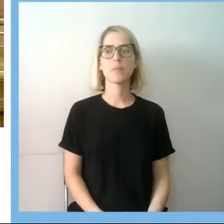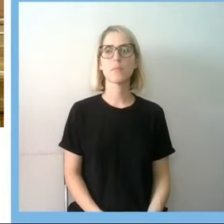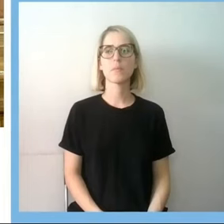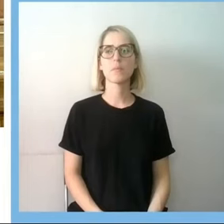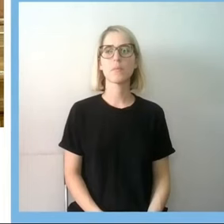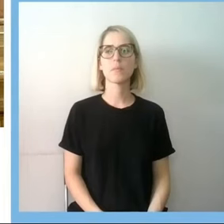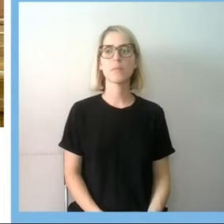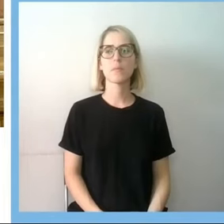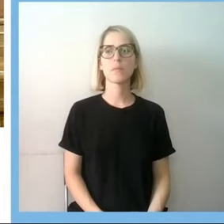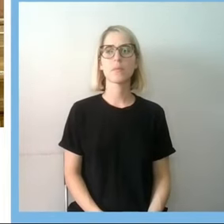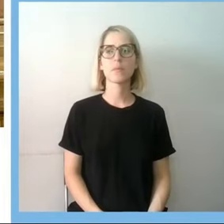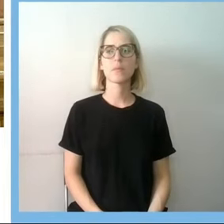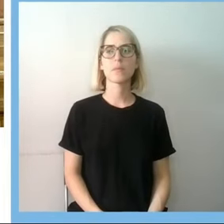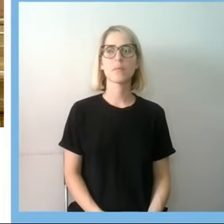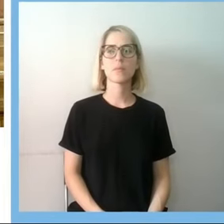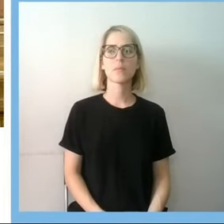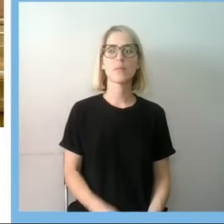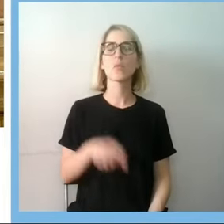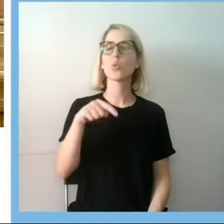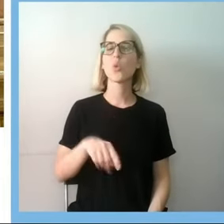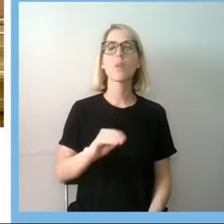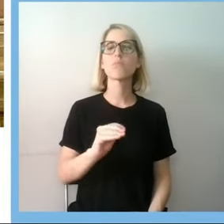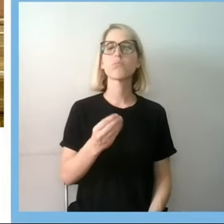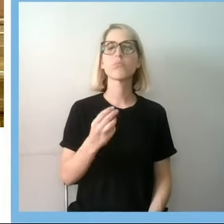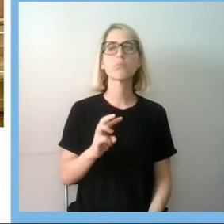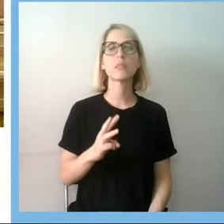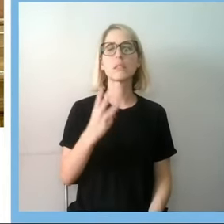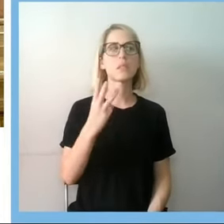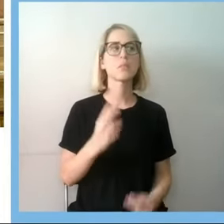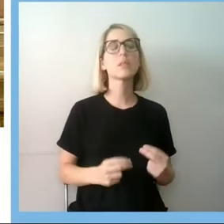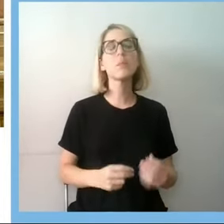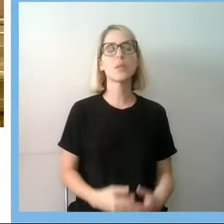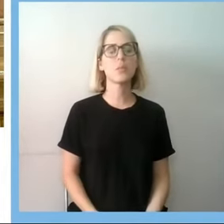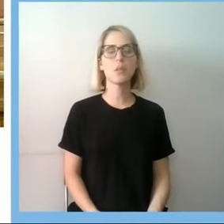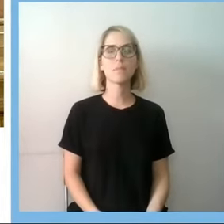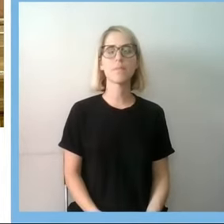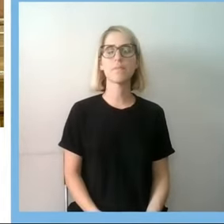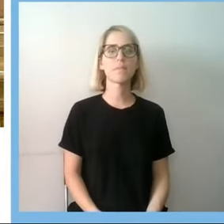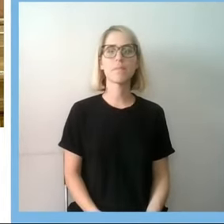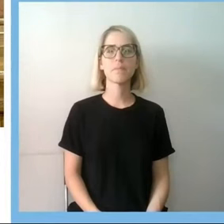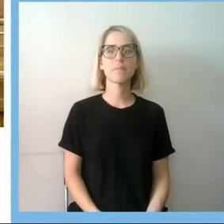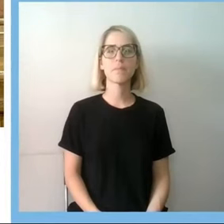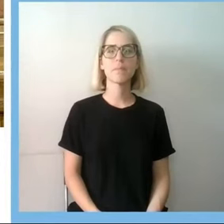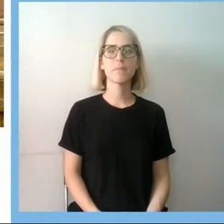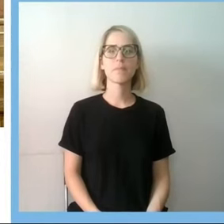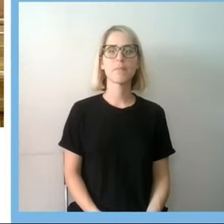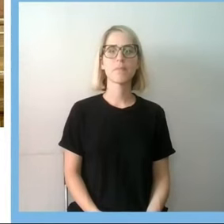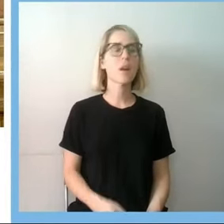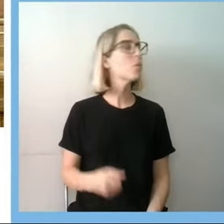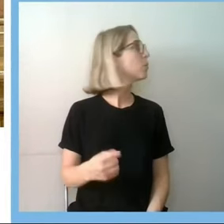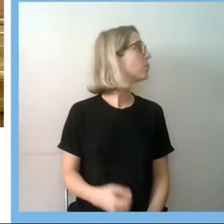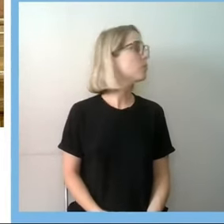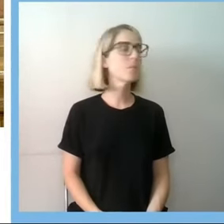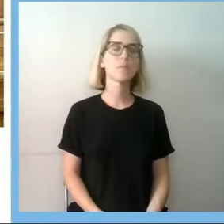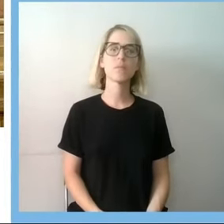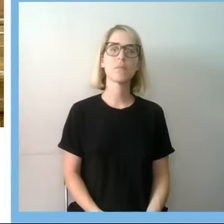προβλήματα, αντιμετωπίστηκαν σε 3. Στην 7η Δημοτική Κοινότητα, από τα 18, σε 4 αντιμετωπίστηκαν.